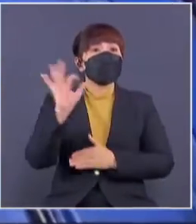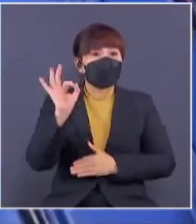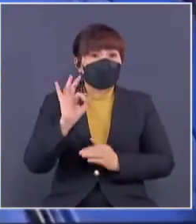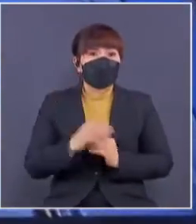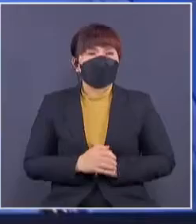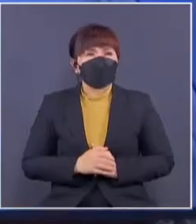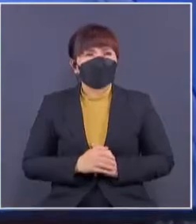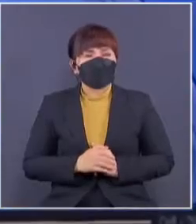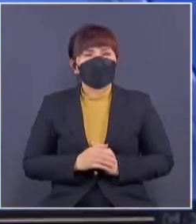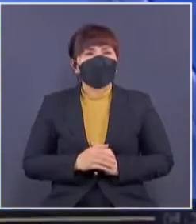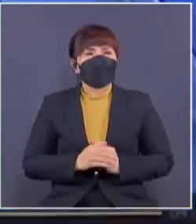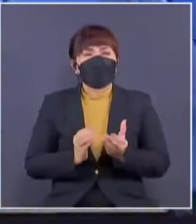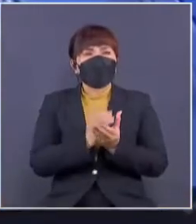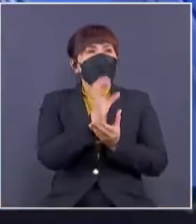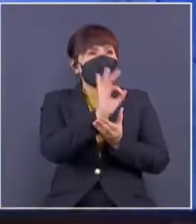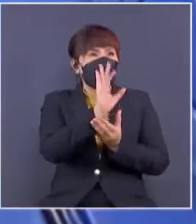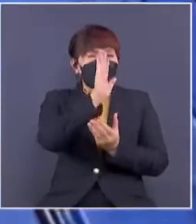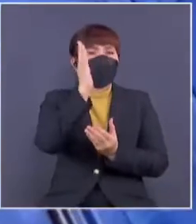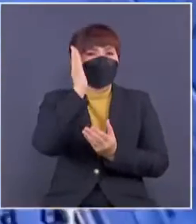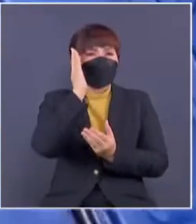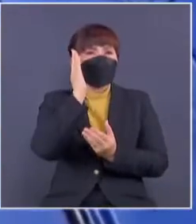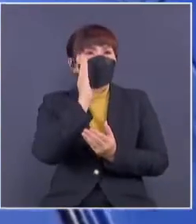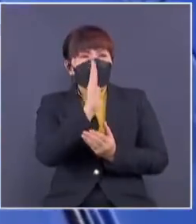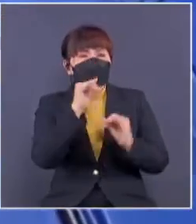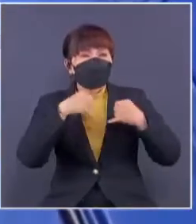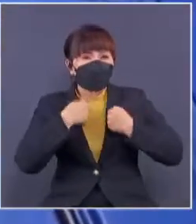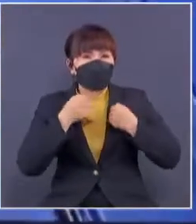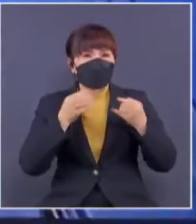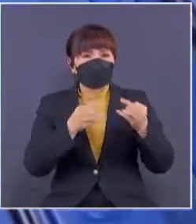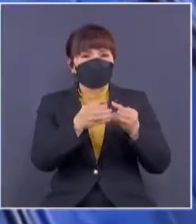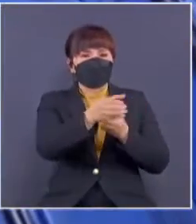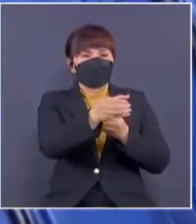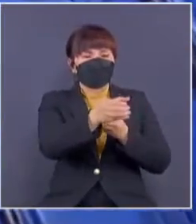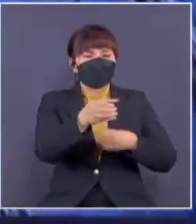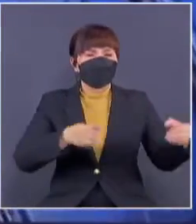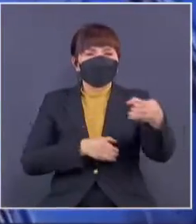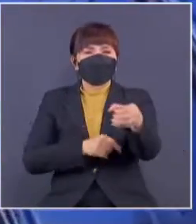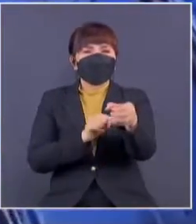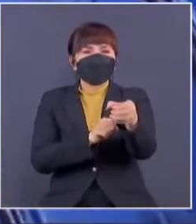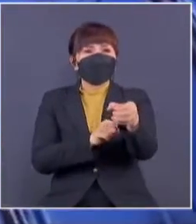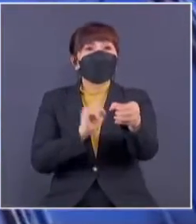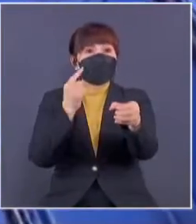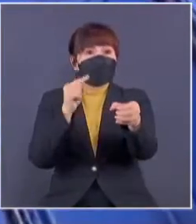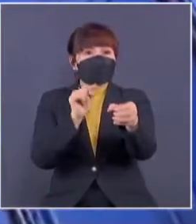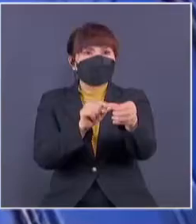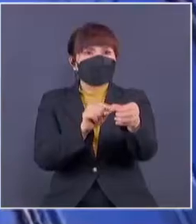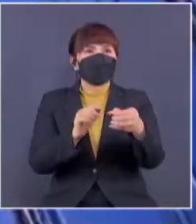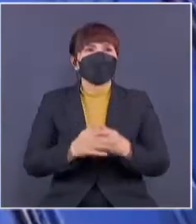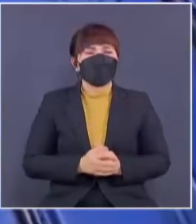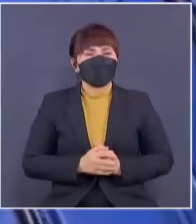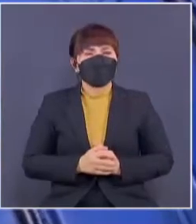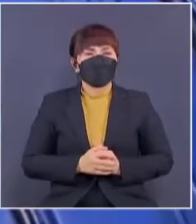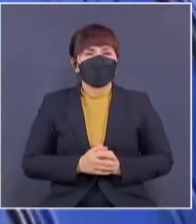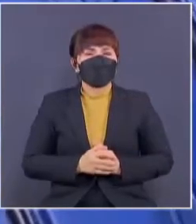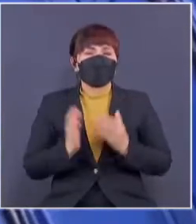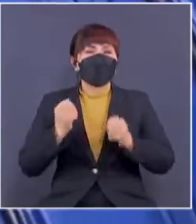าเนี่ยมาวางสลับกับขวดสีฟ้าที่ลักษณะคล้ายคลึงกันแล้ววางไว้ก่อนหน้านี้แล้วนะคะซึ่งจังหวะนี้นายจ้างคุณผู้ชม